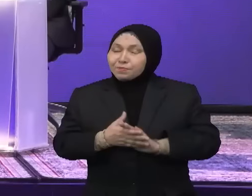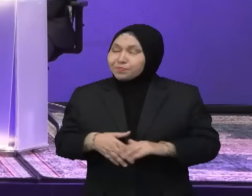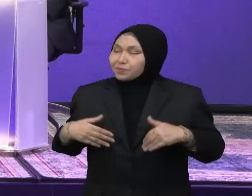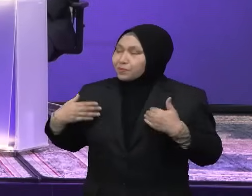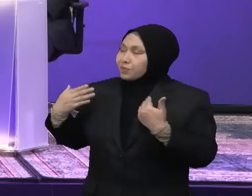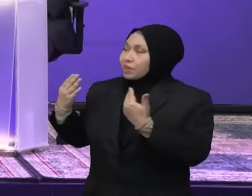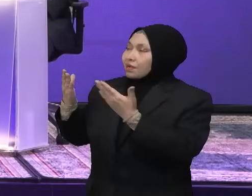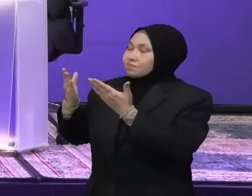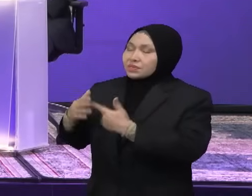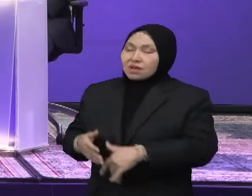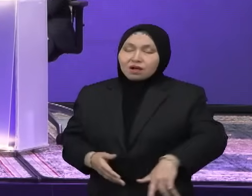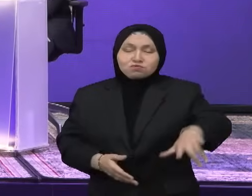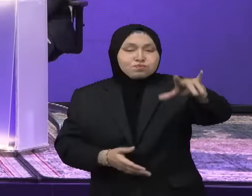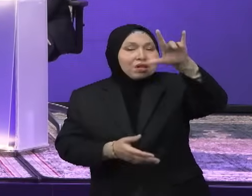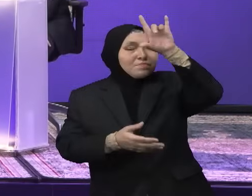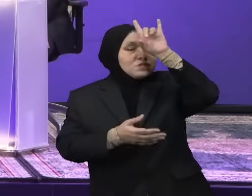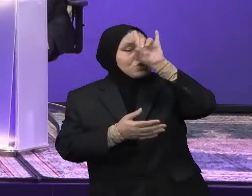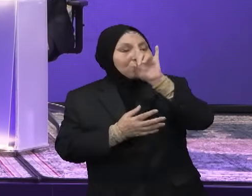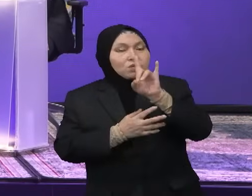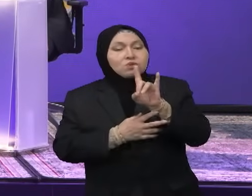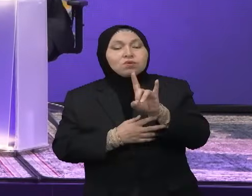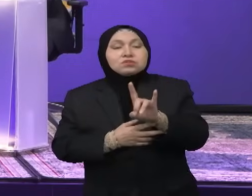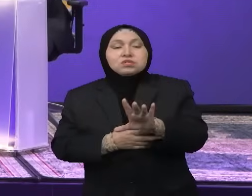Baik. Auzubillahi minasyaitanir rajim.